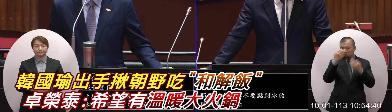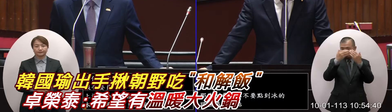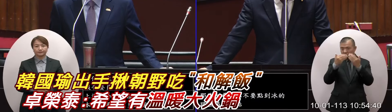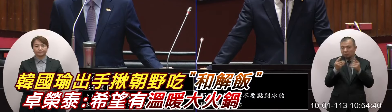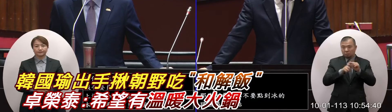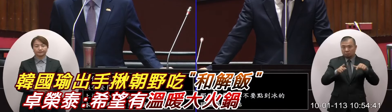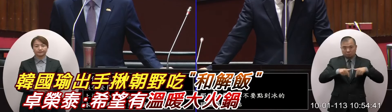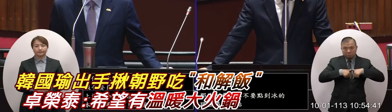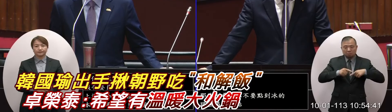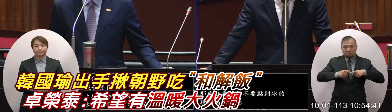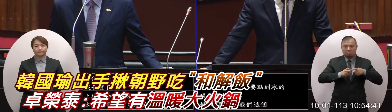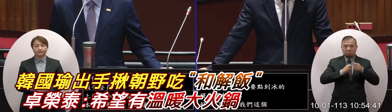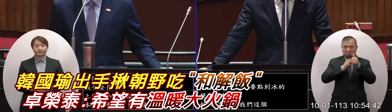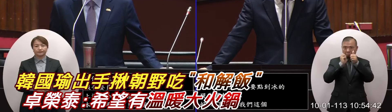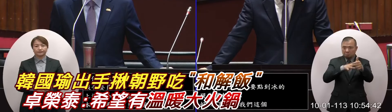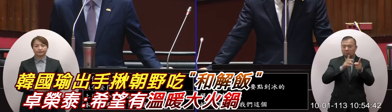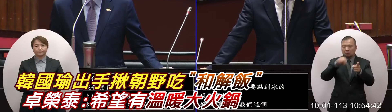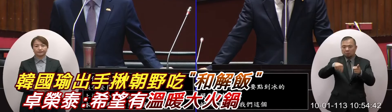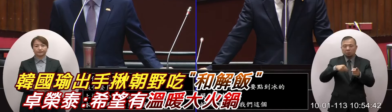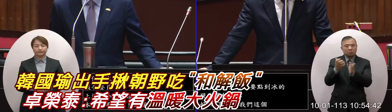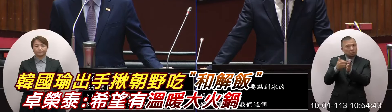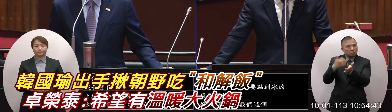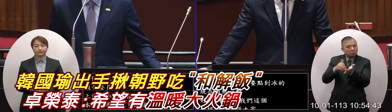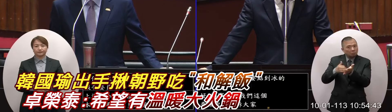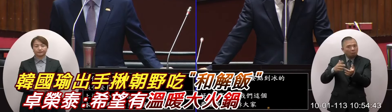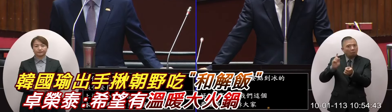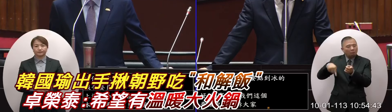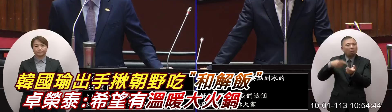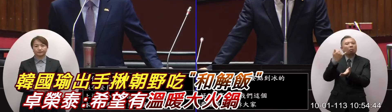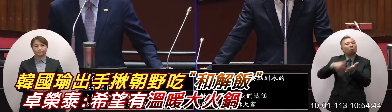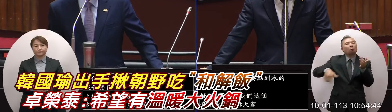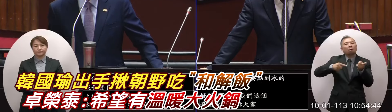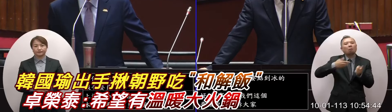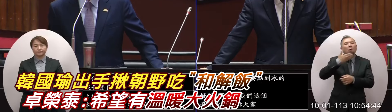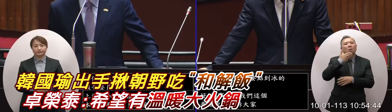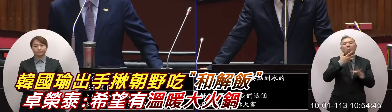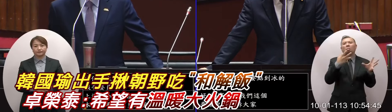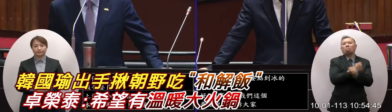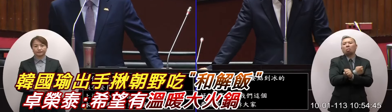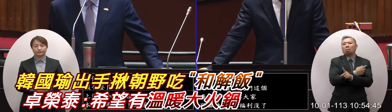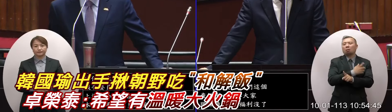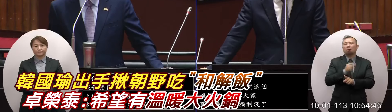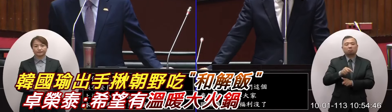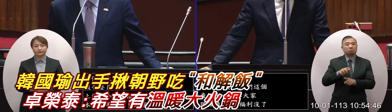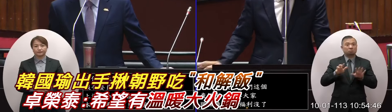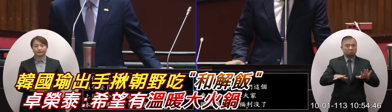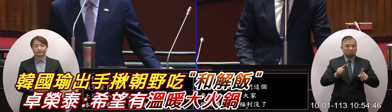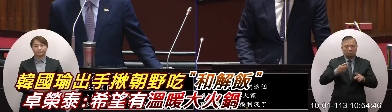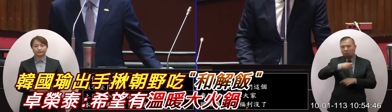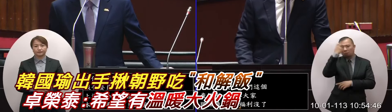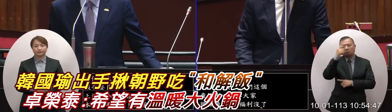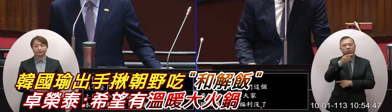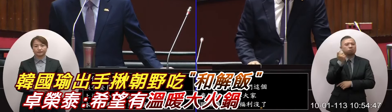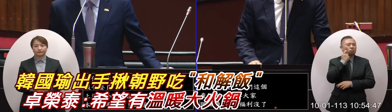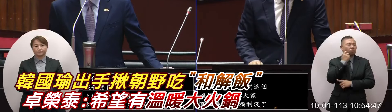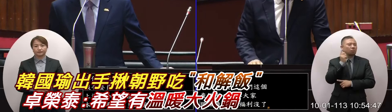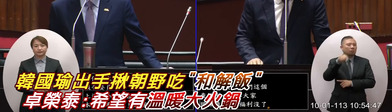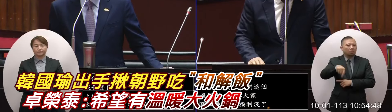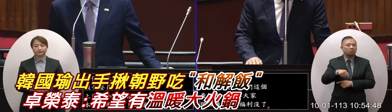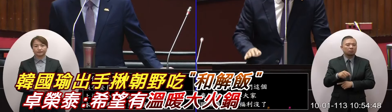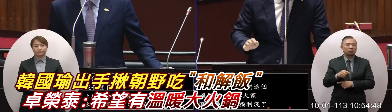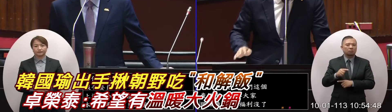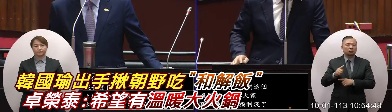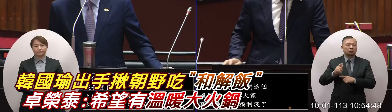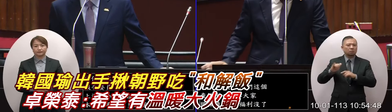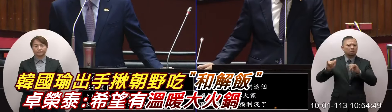回，福利没了，津贴领不到是假消息嘛哈。啊，那民进党网军民意代表一直在散播假的消息，这